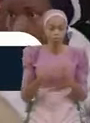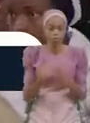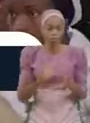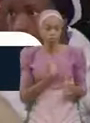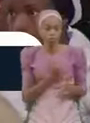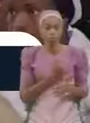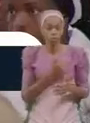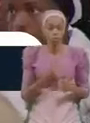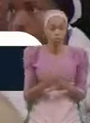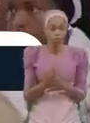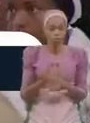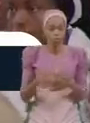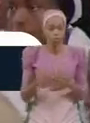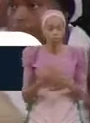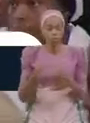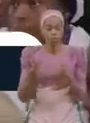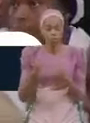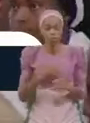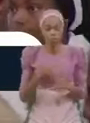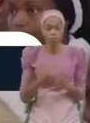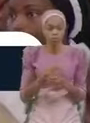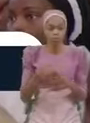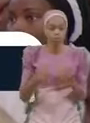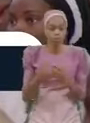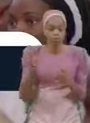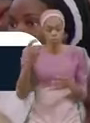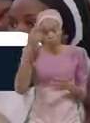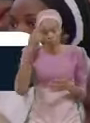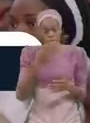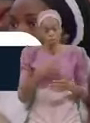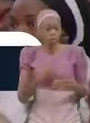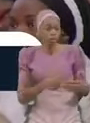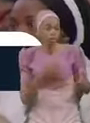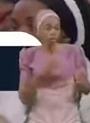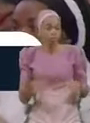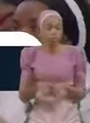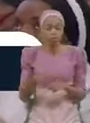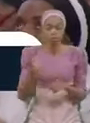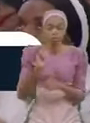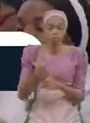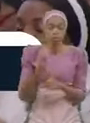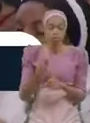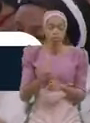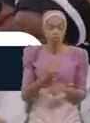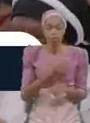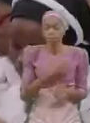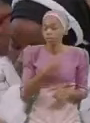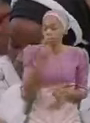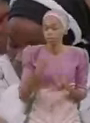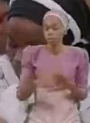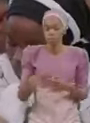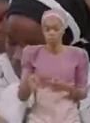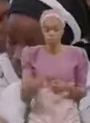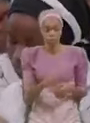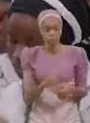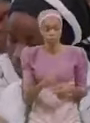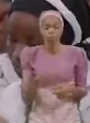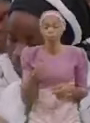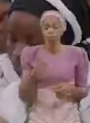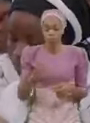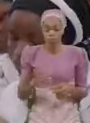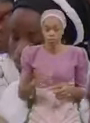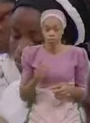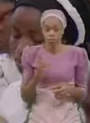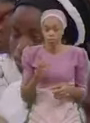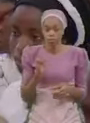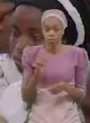toute ta pensée et ton prochain comme toi-même tu as bien répondu lui dit Jésus fais cela et